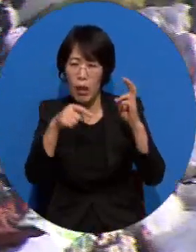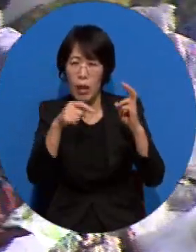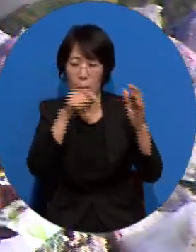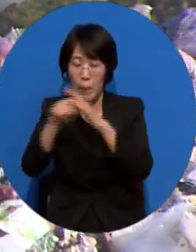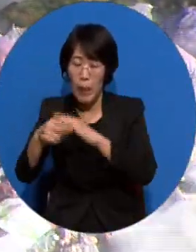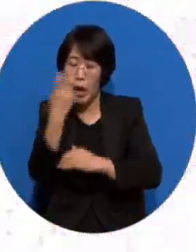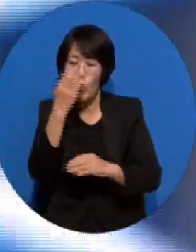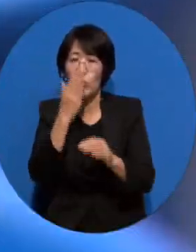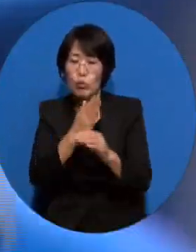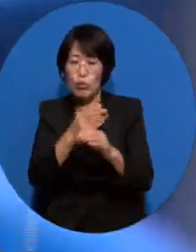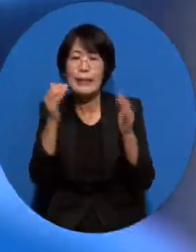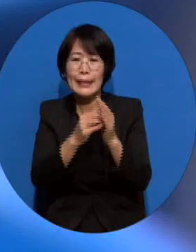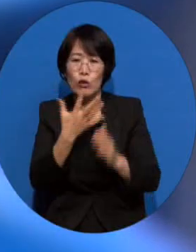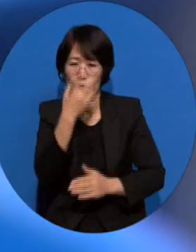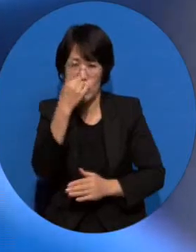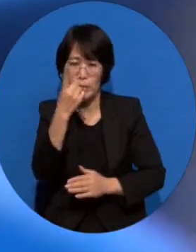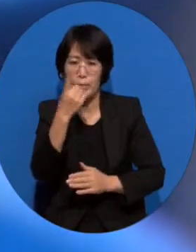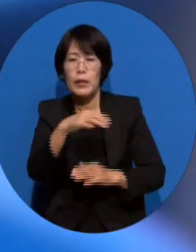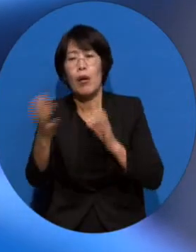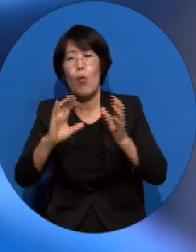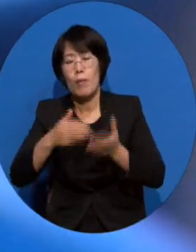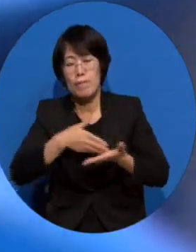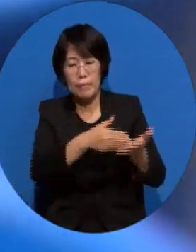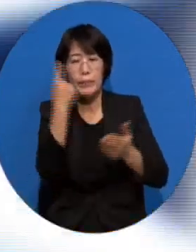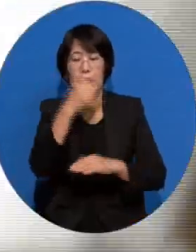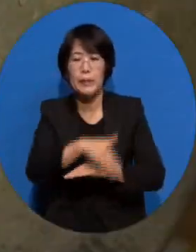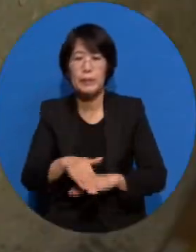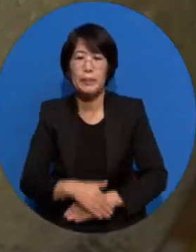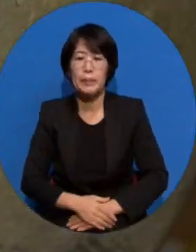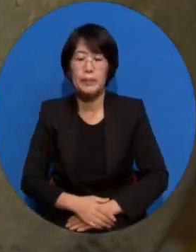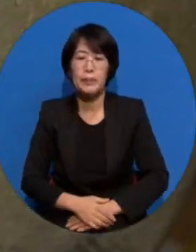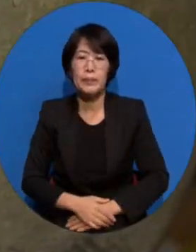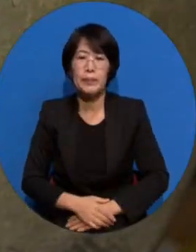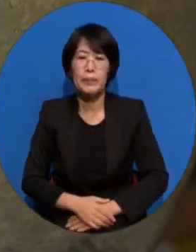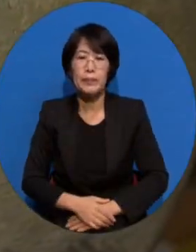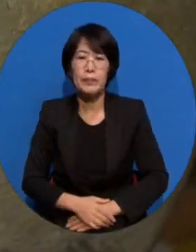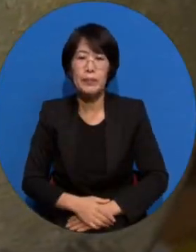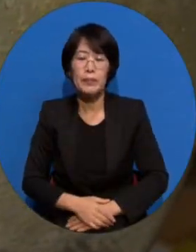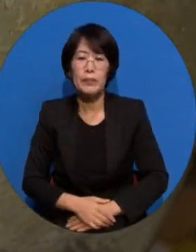실사를 진행한 뒤 순천시의 공론화를 요구할 계획입니다. MBC 뉴스 문형철입니다.